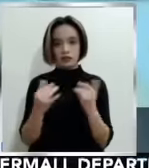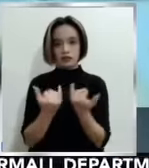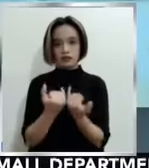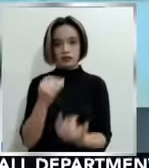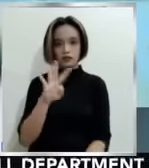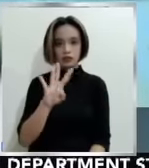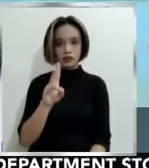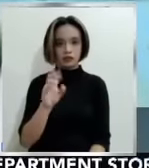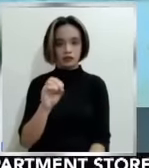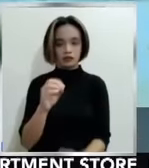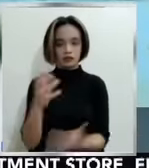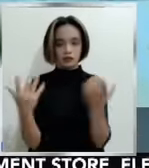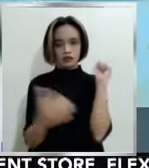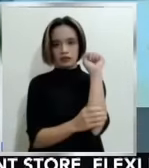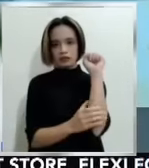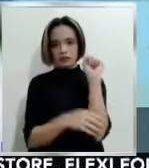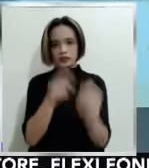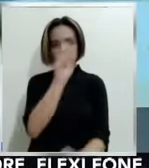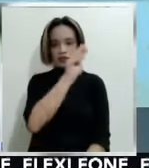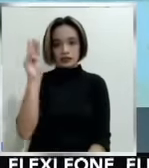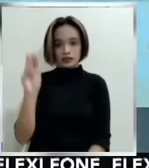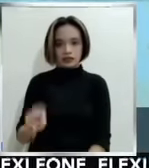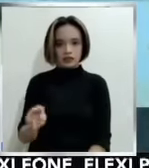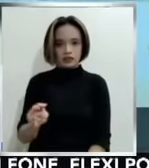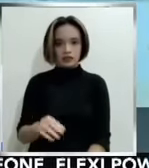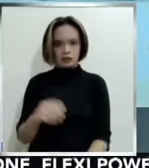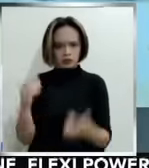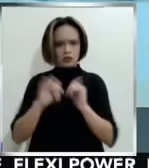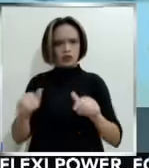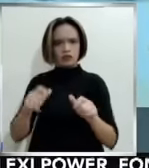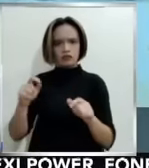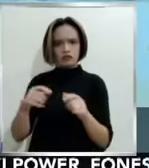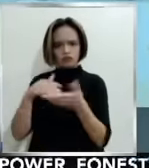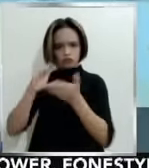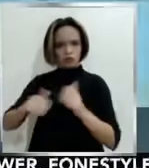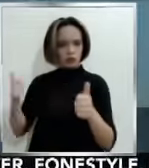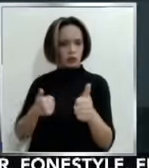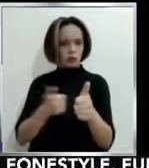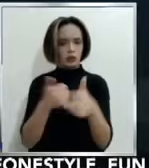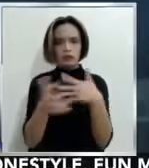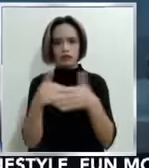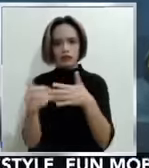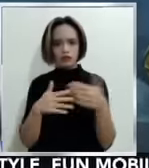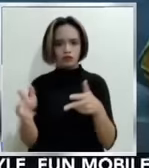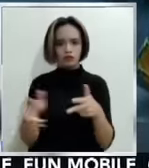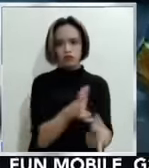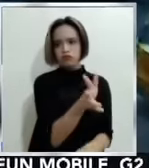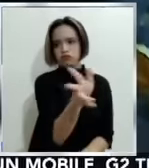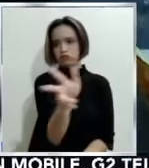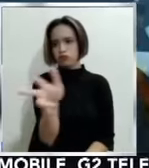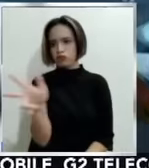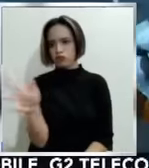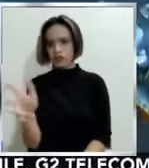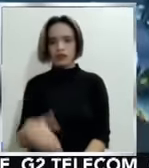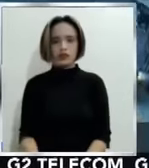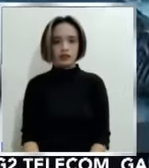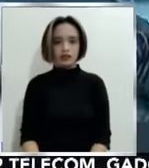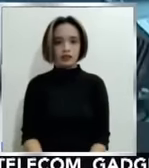Maynila. Hindi niya tinantanan ang riding in tandem kahit nang lumiko na ito sa Dapitan Street hanggang